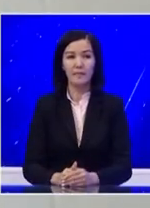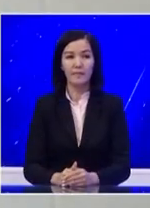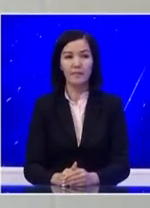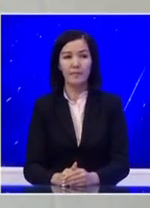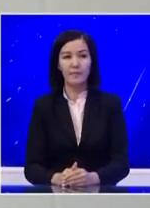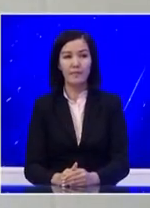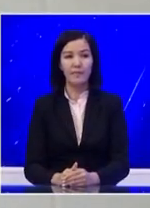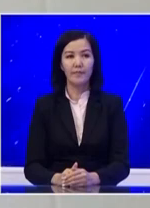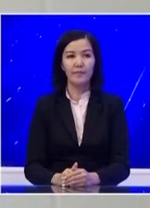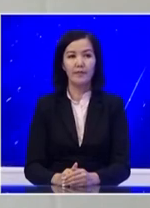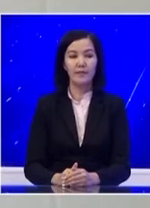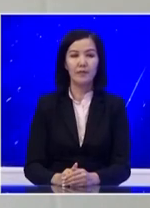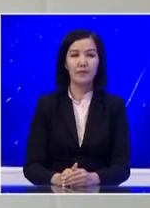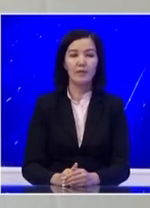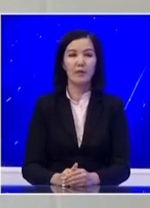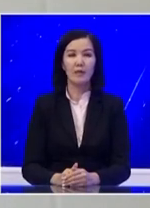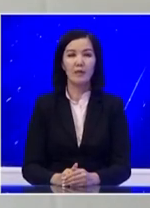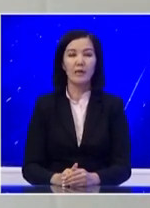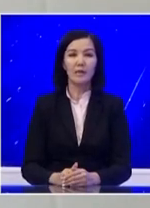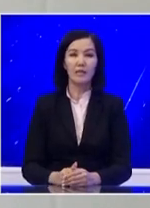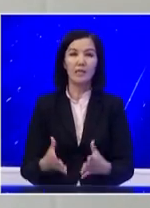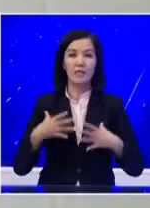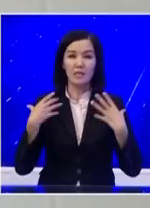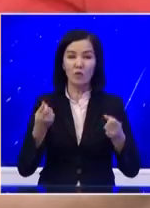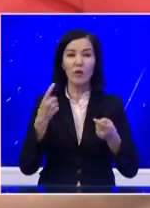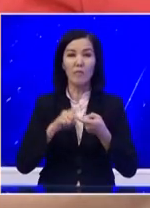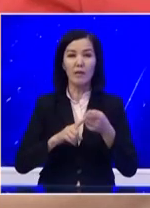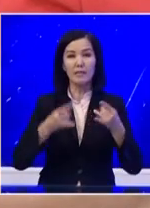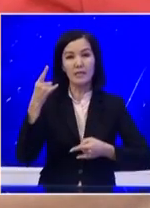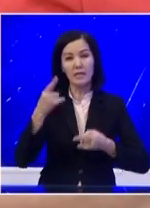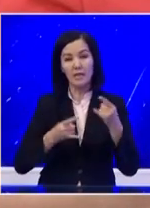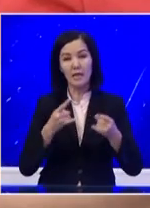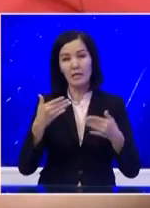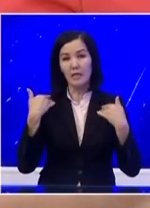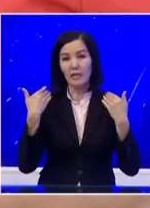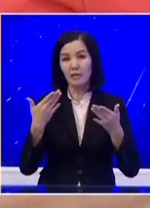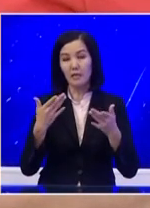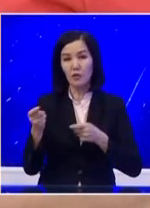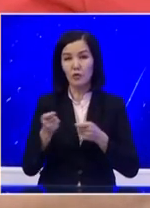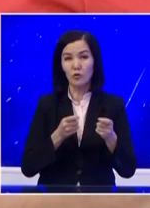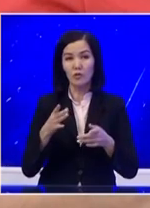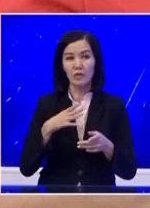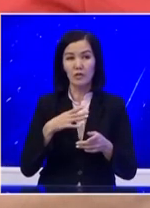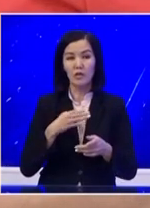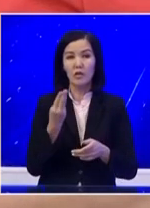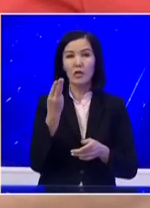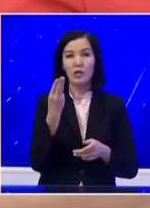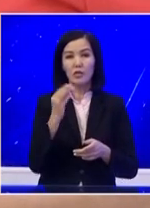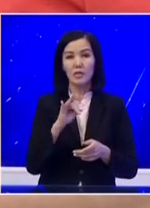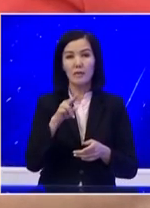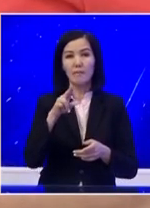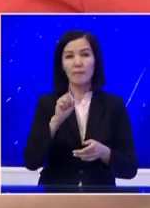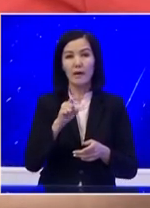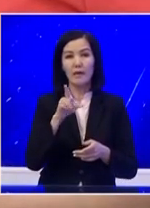Бір сүлі қаншама рет қолданылады деген сұрақ мазалайтыны орын. Жаныма жақын қазір шипагер хабар деп айтуыма болады.